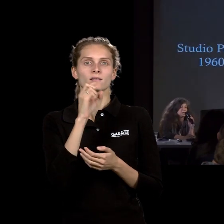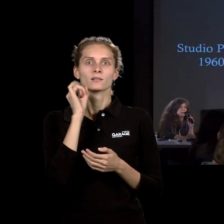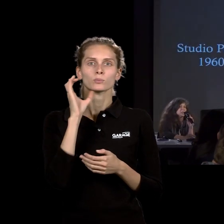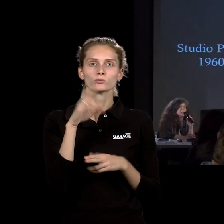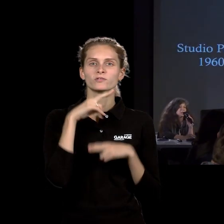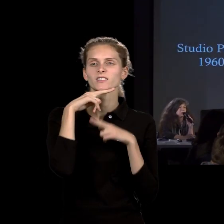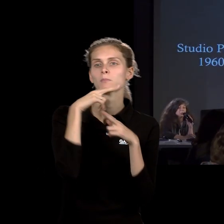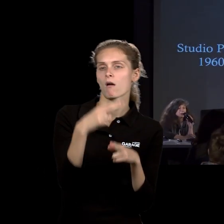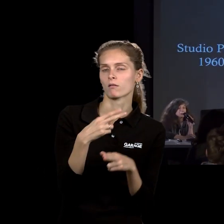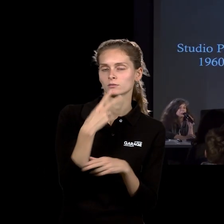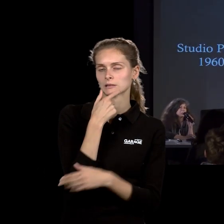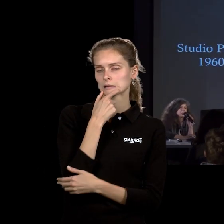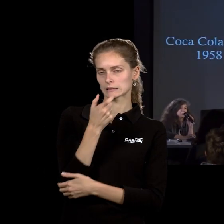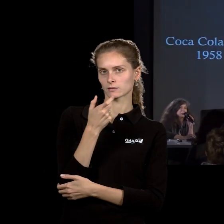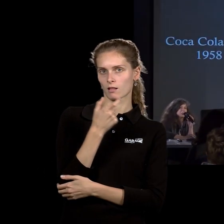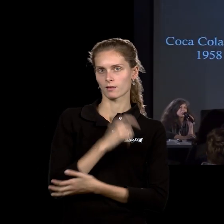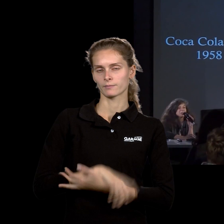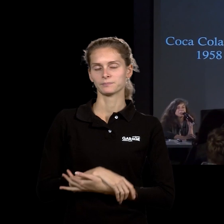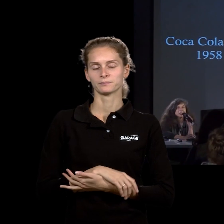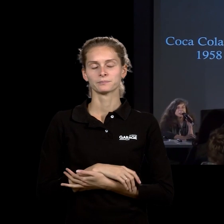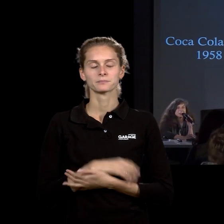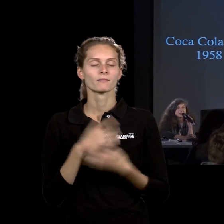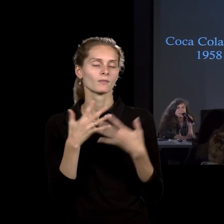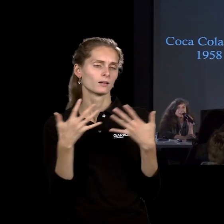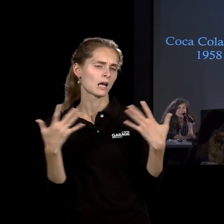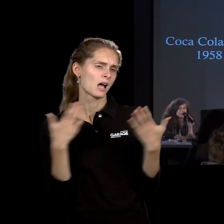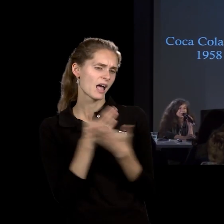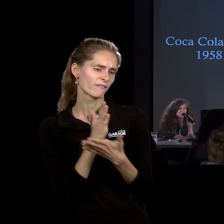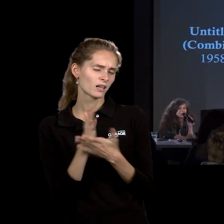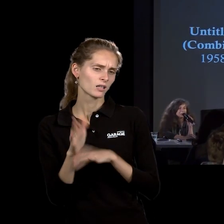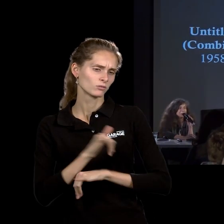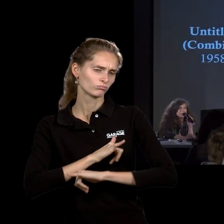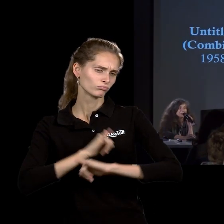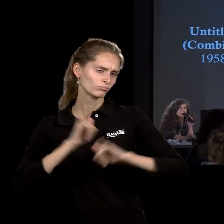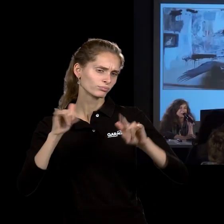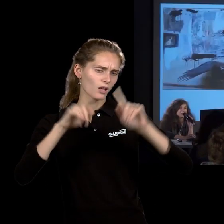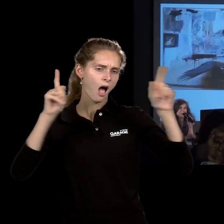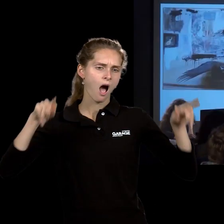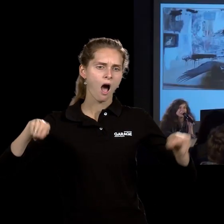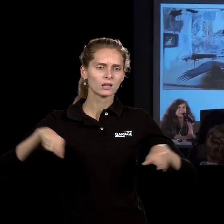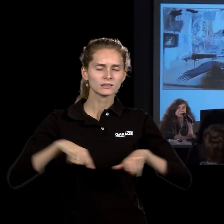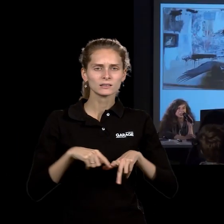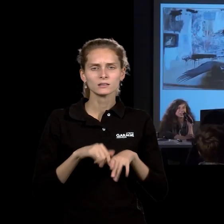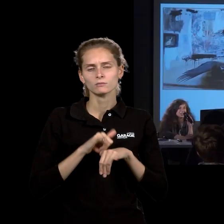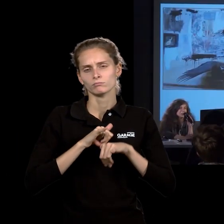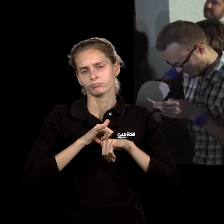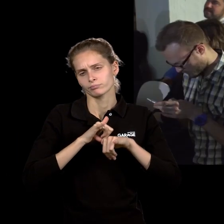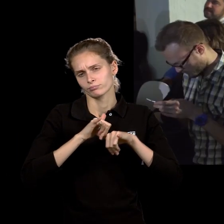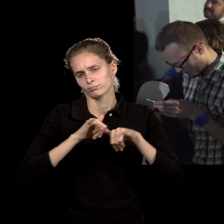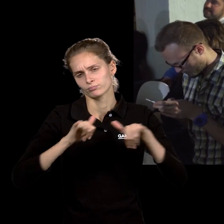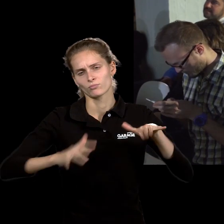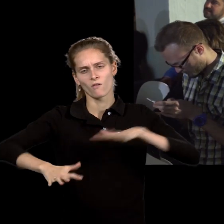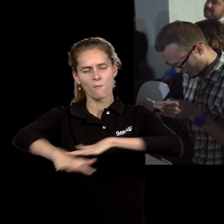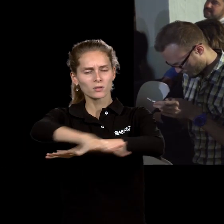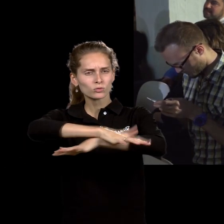вниманию зрителей. Ну, вот самые, опять-таки, разные варианты, как разрастается картина в объект, как она разрастается в пространство, как